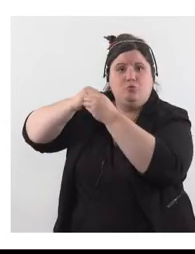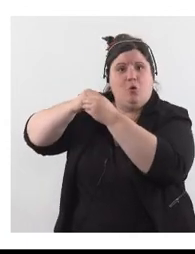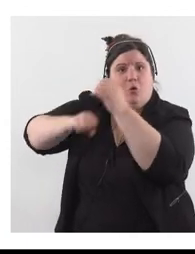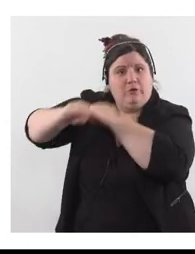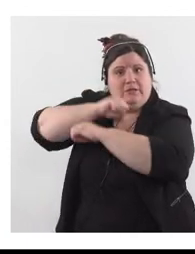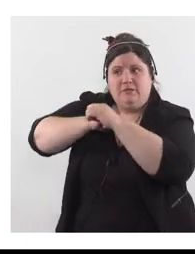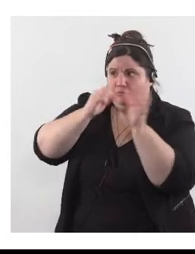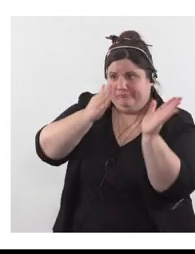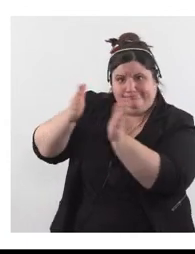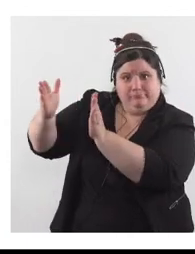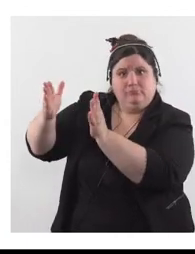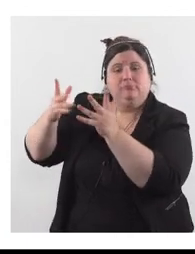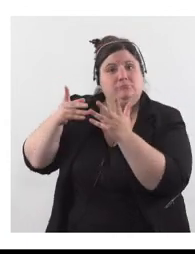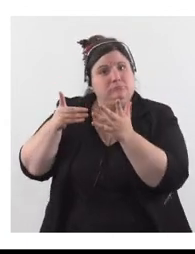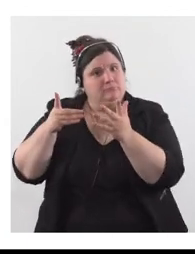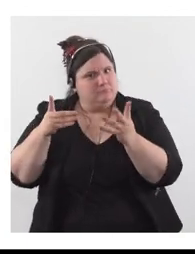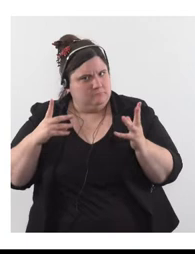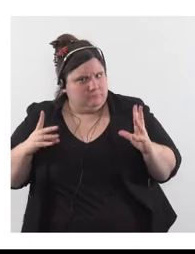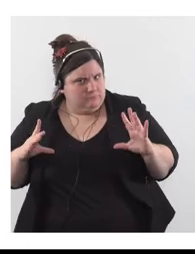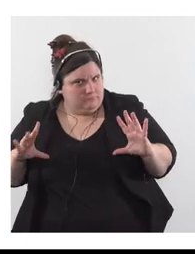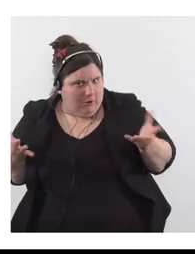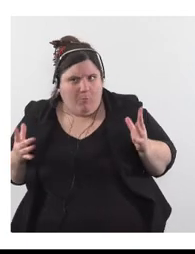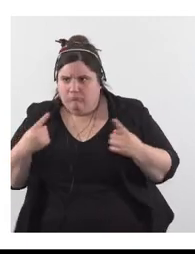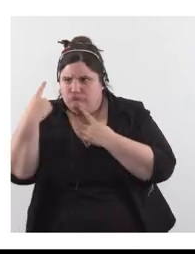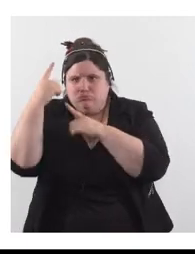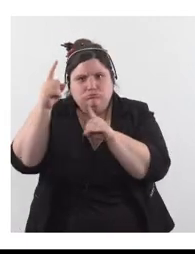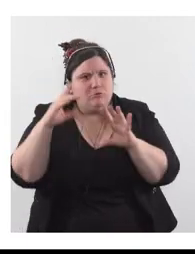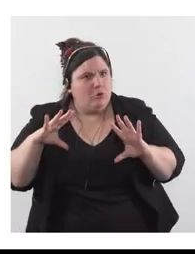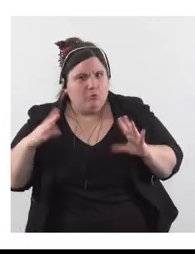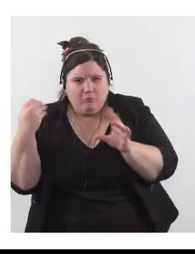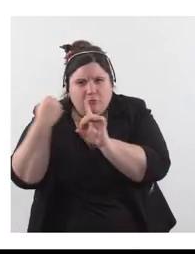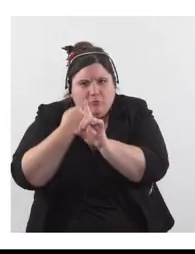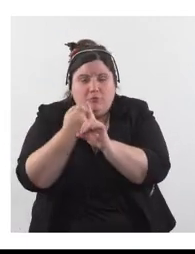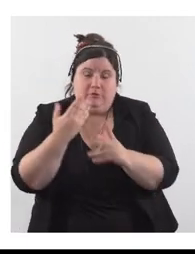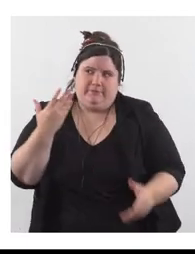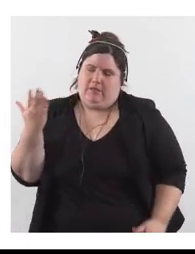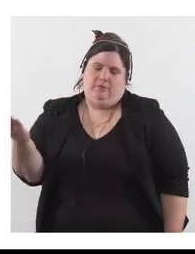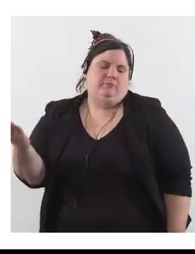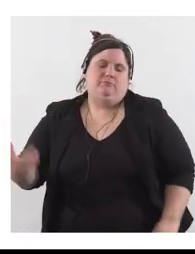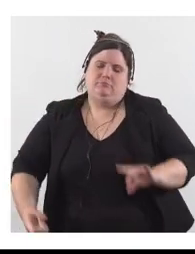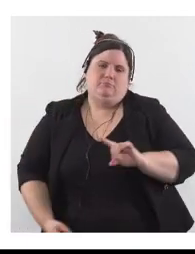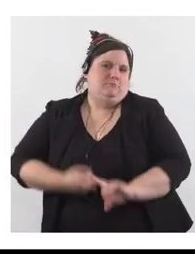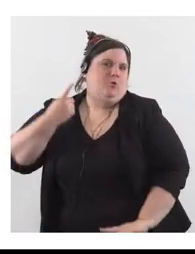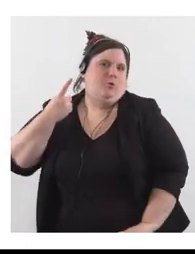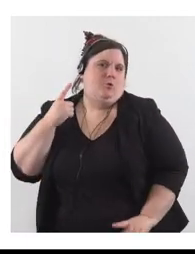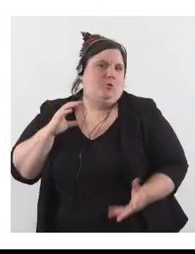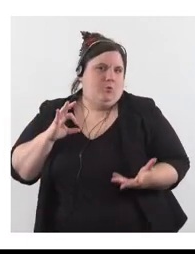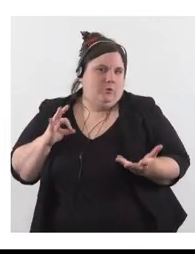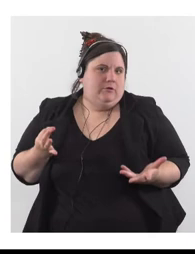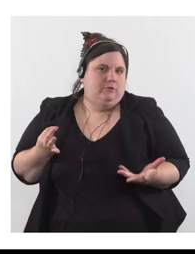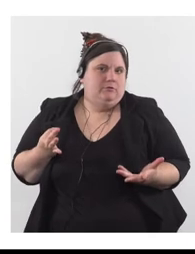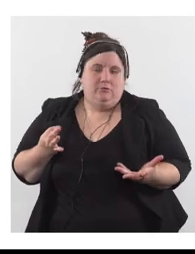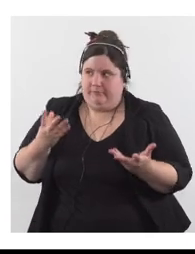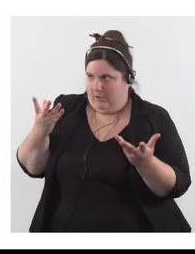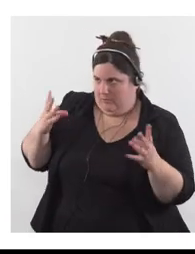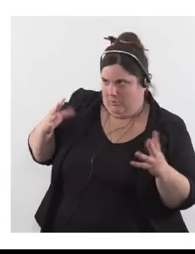moi, je pense que ça, c'est l'enjeu contemporain et de l'avenir du droit de la discrimination. Comment est-ce qu'on va pouvoir